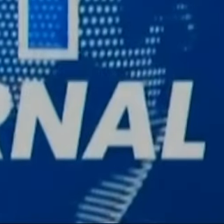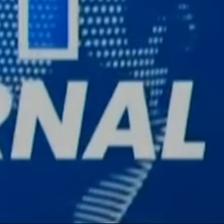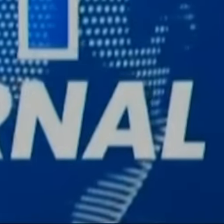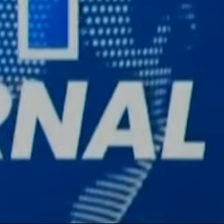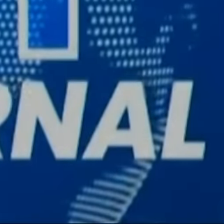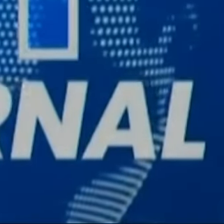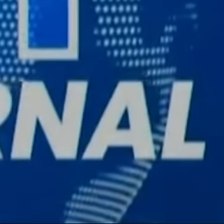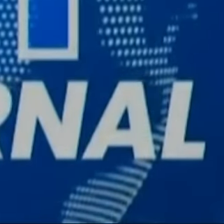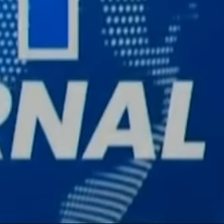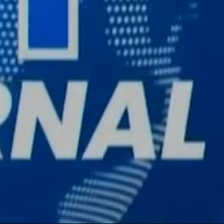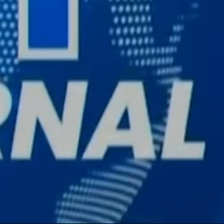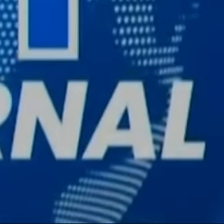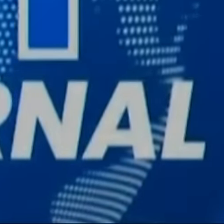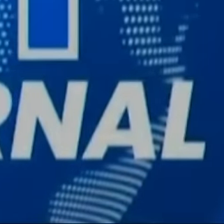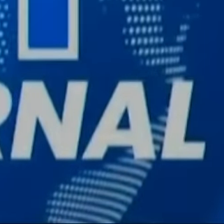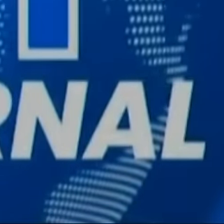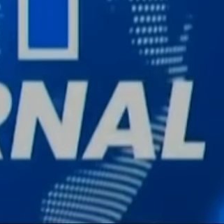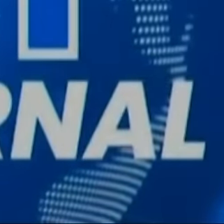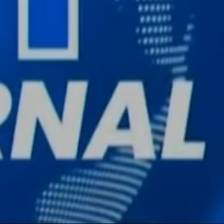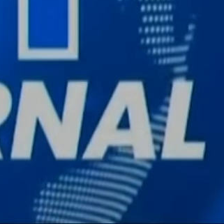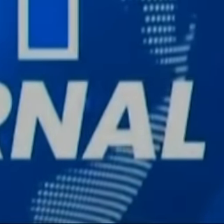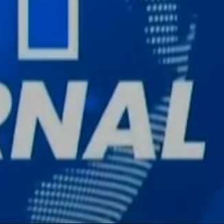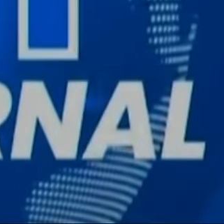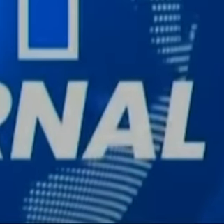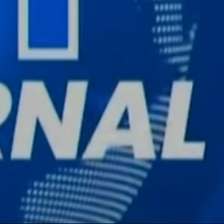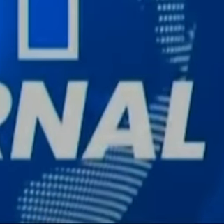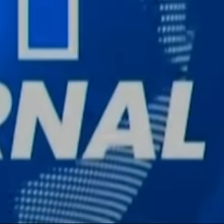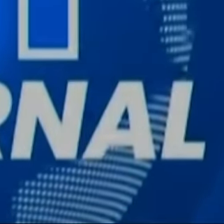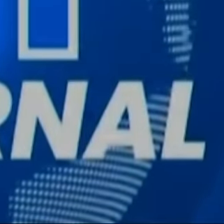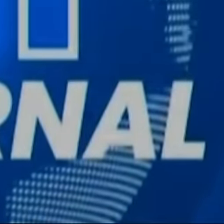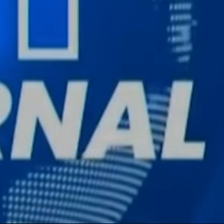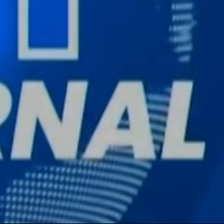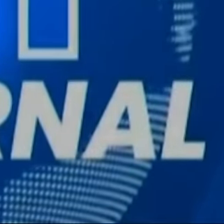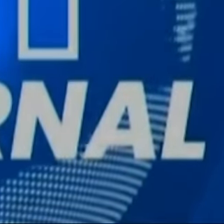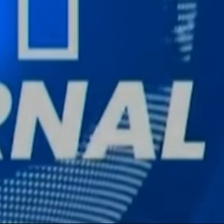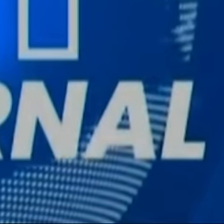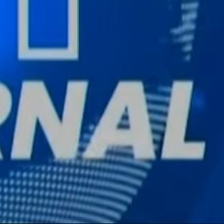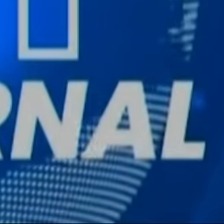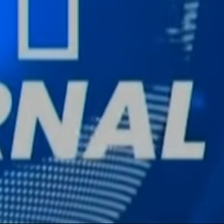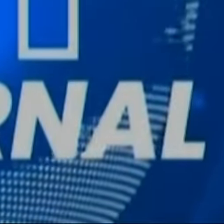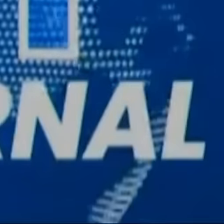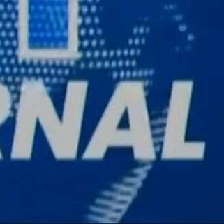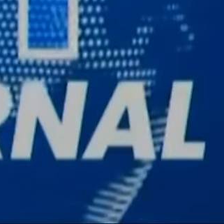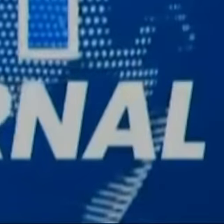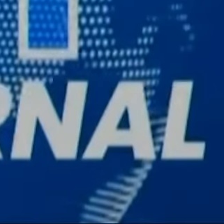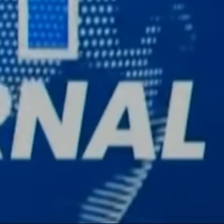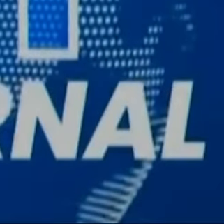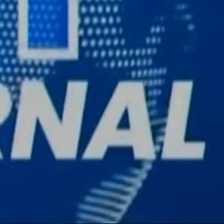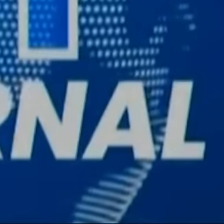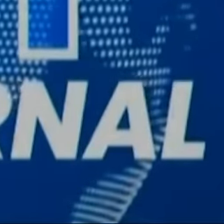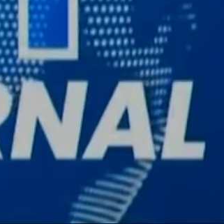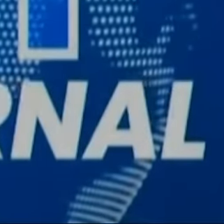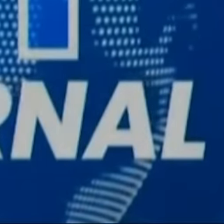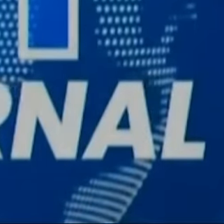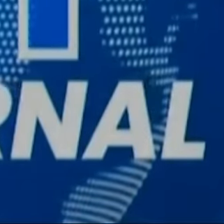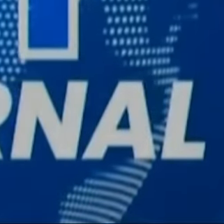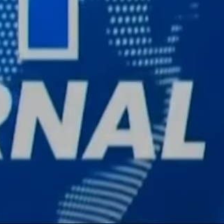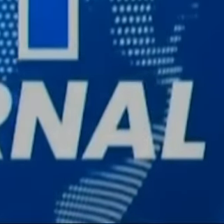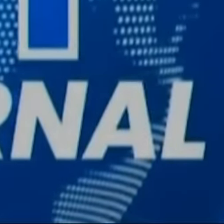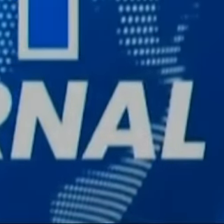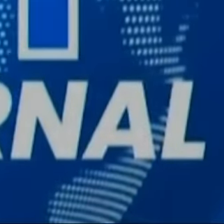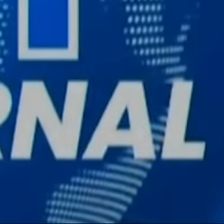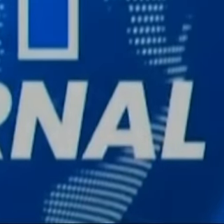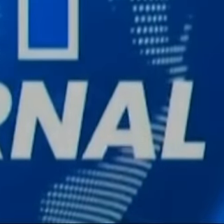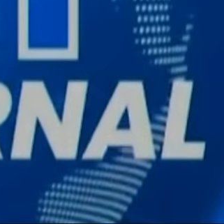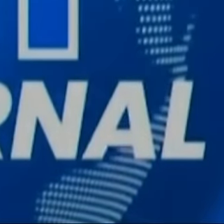nos compatriotes qui ont été fauchés à la suite de bombardements de Mugunga. Un site vient d'être aménagé sur place à Goma, plus précisément à